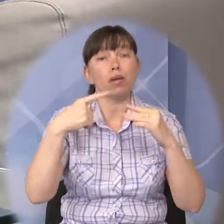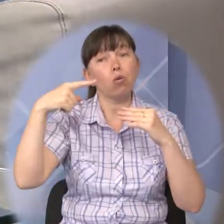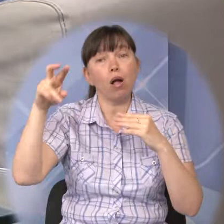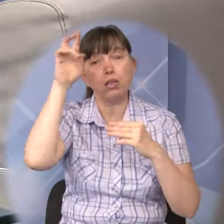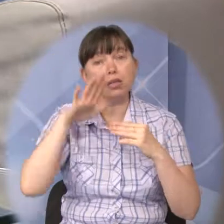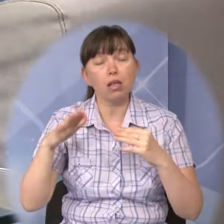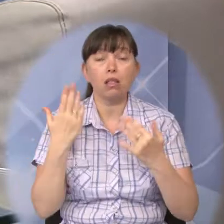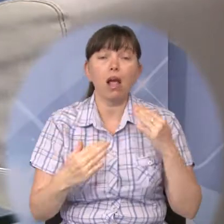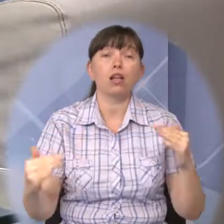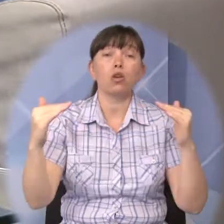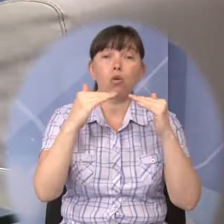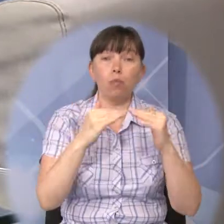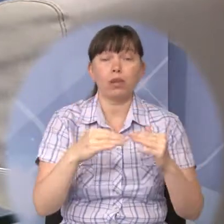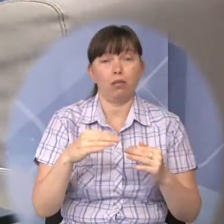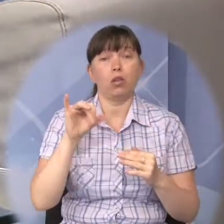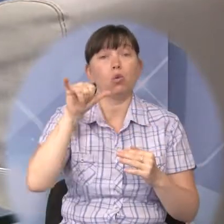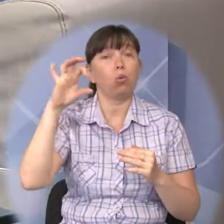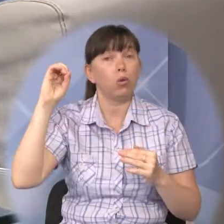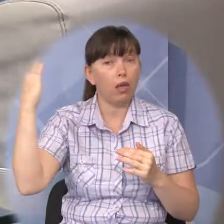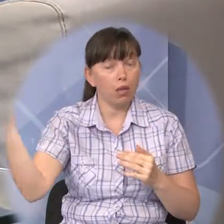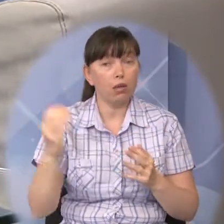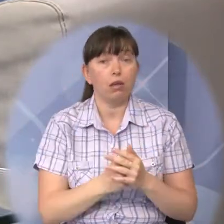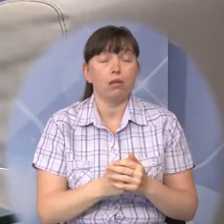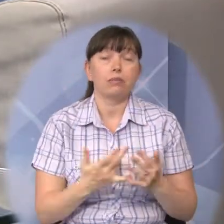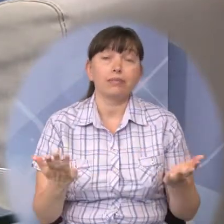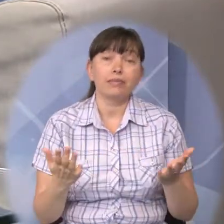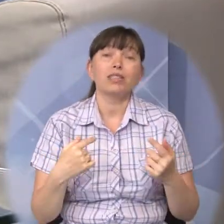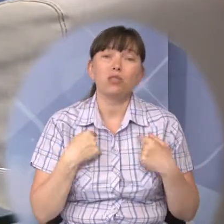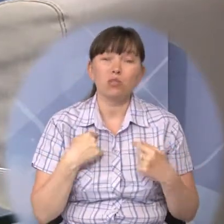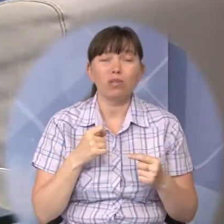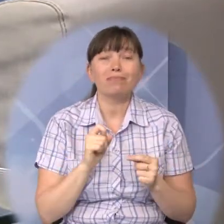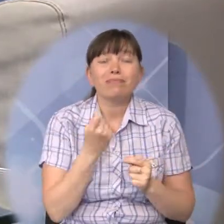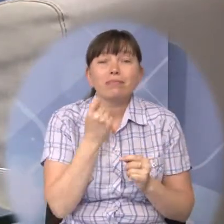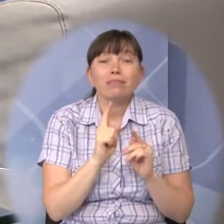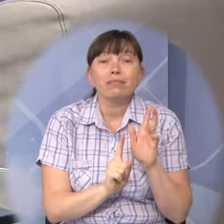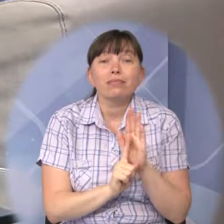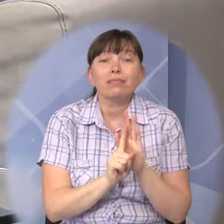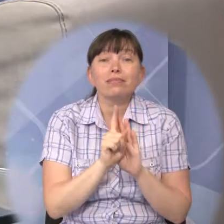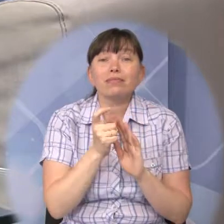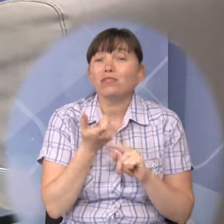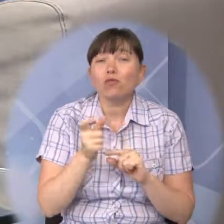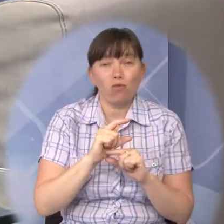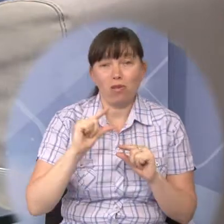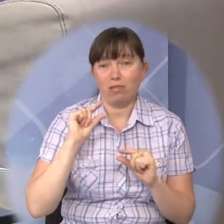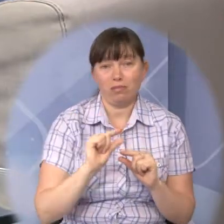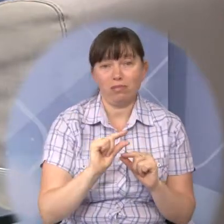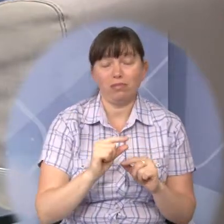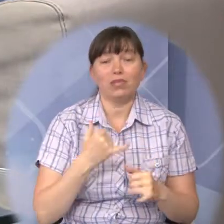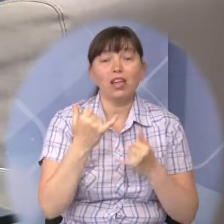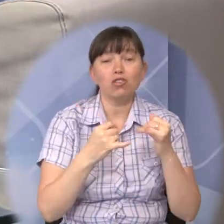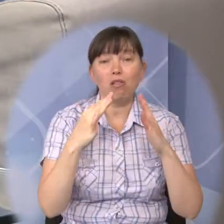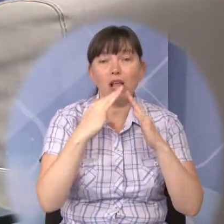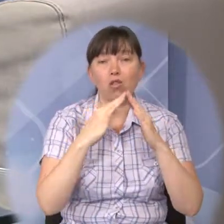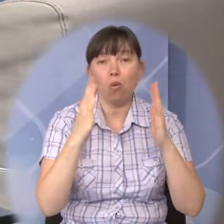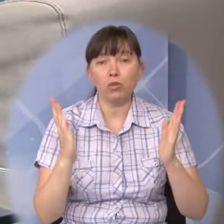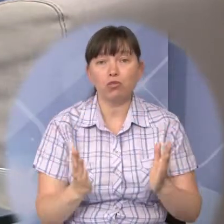comparăm, dacă ne comparăm cu statele din Uniunea Europeană, atunci suntem la începuturi, în genere, serviciul de îngrijire la domiciliu